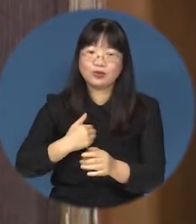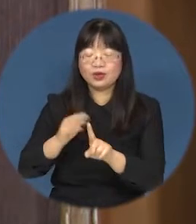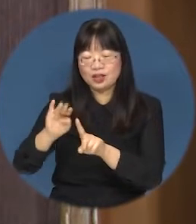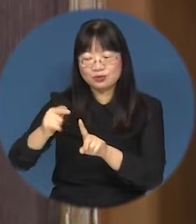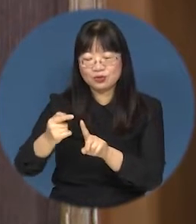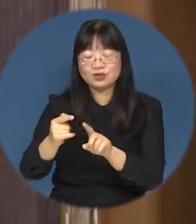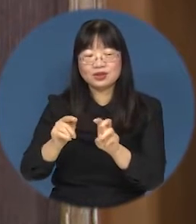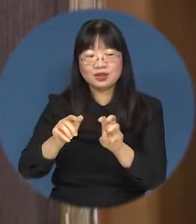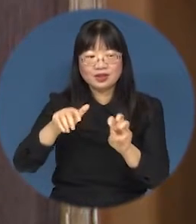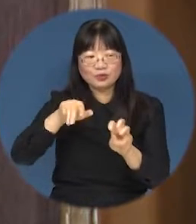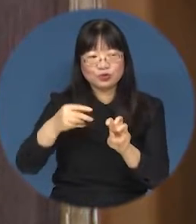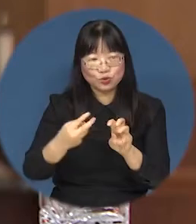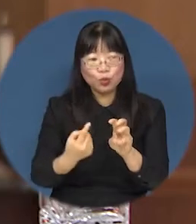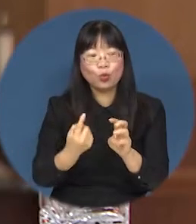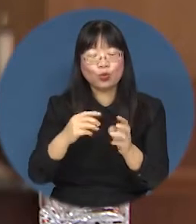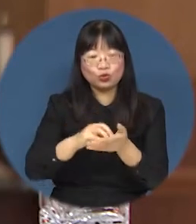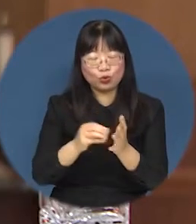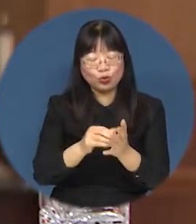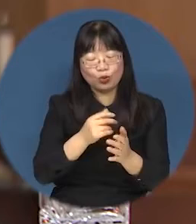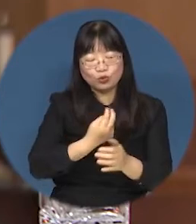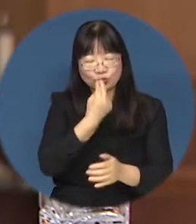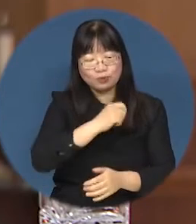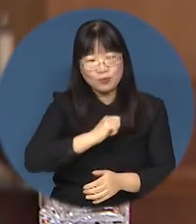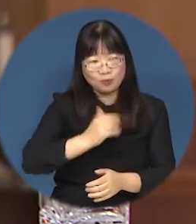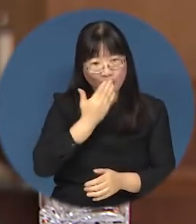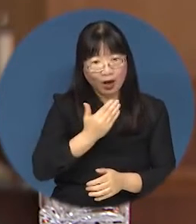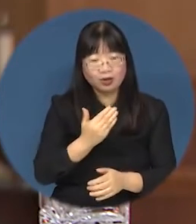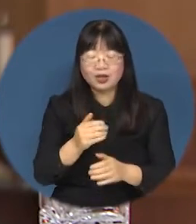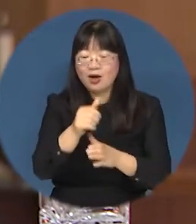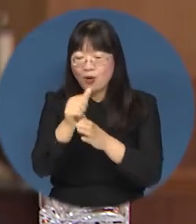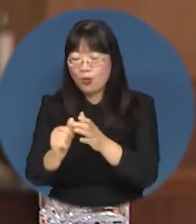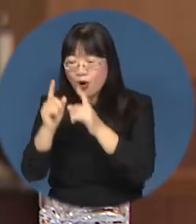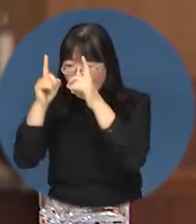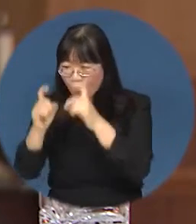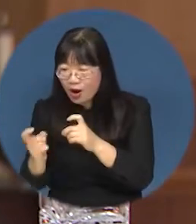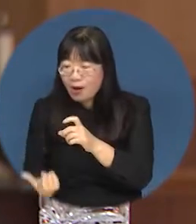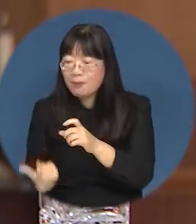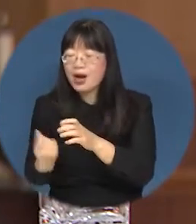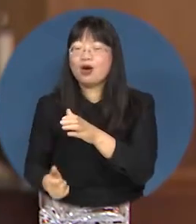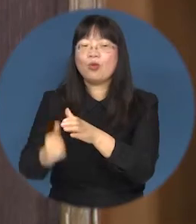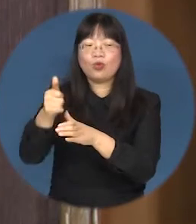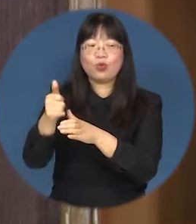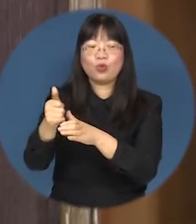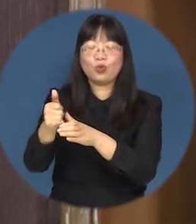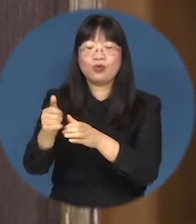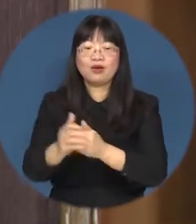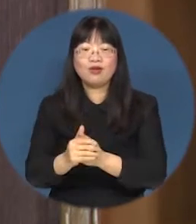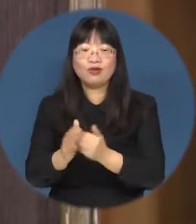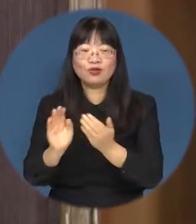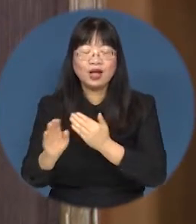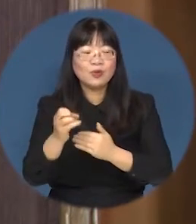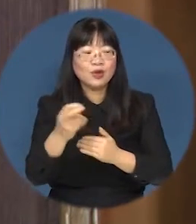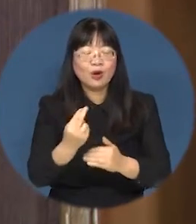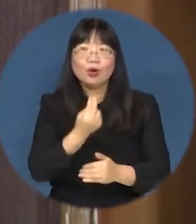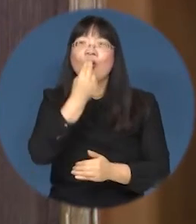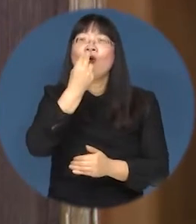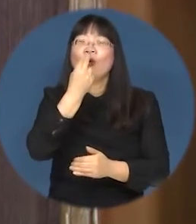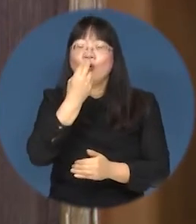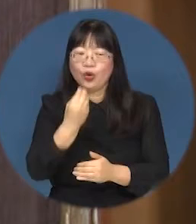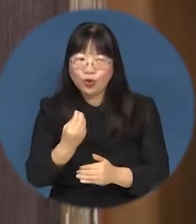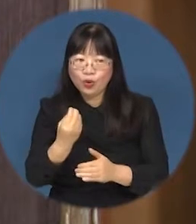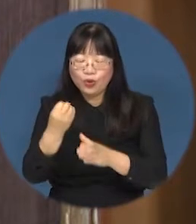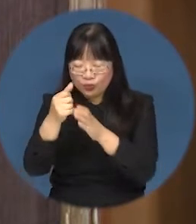30초 그 정도. 아, 그럼 금방 들어가서 바로 찍고 올라오셔야 되는 거예요? 예, 찍고 올라와서 또 다시 쉬고, 이제 숨하고